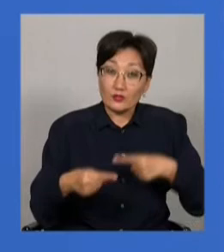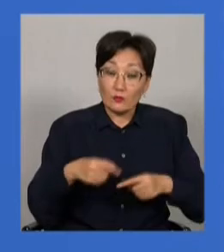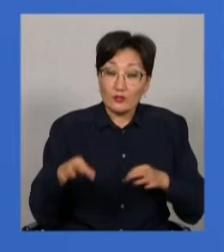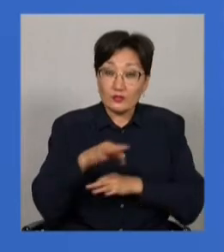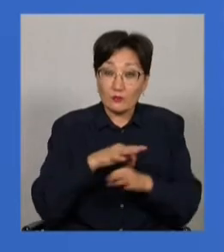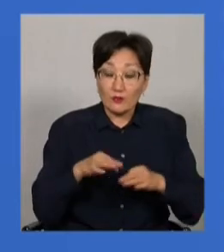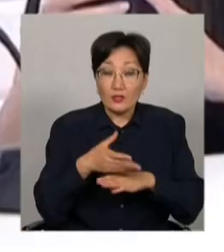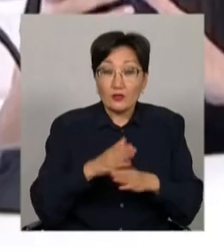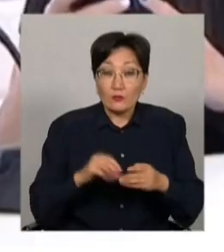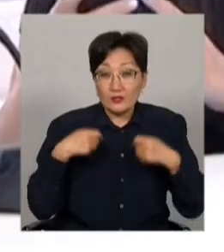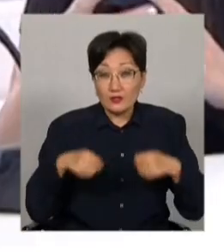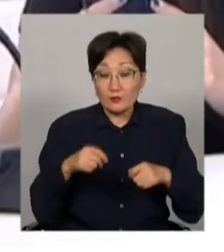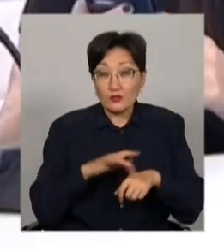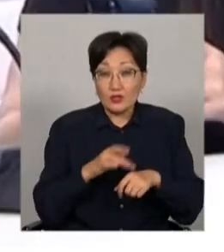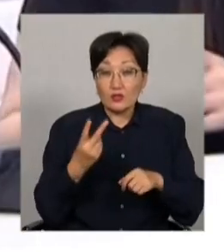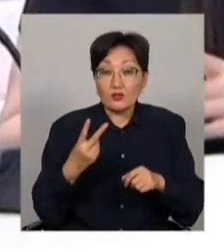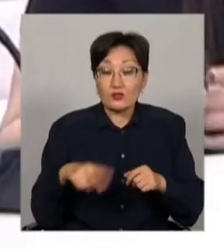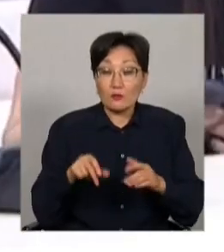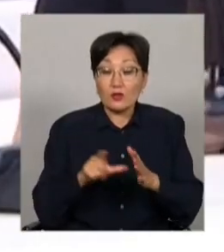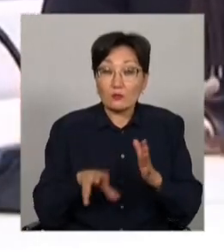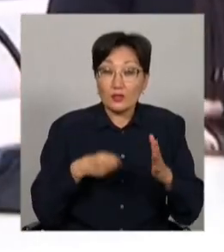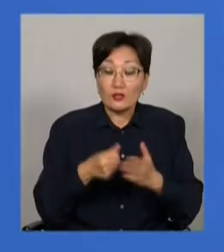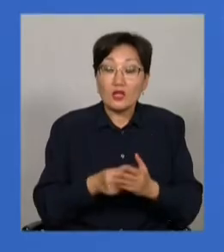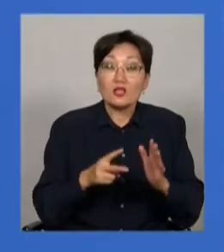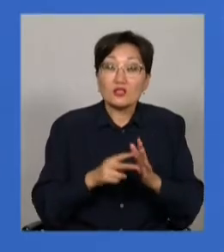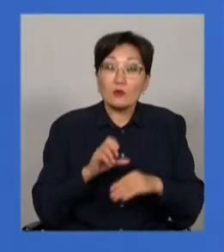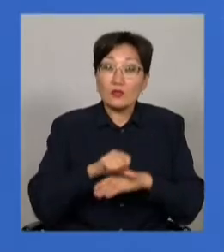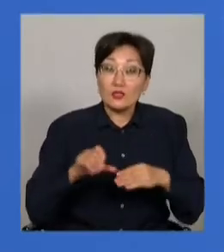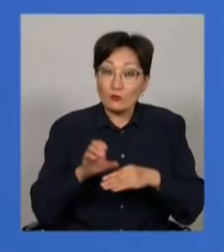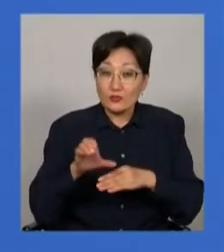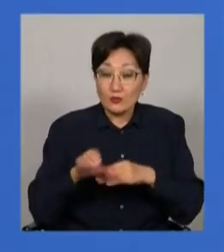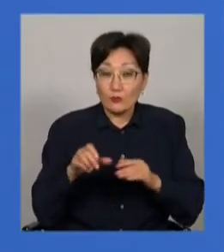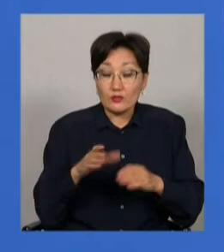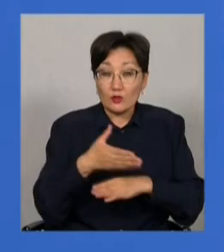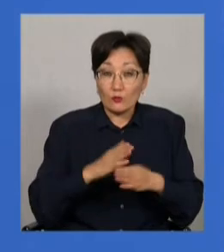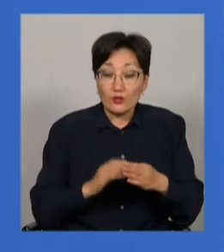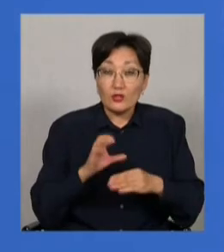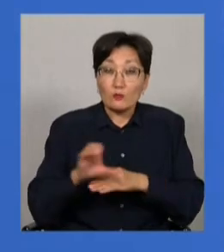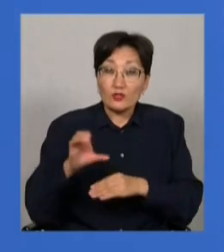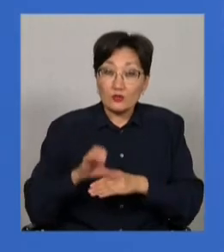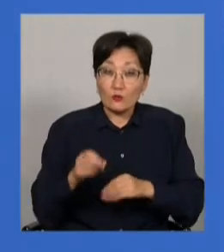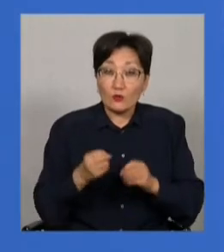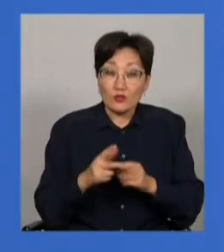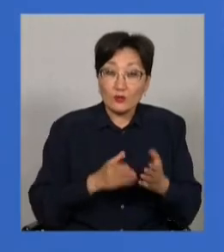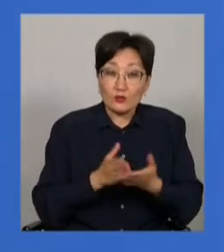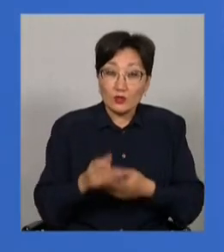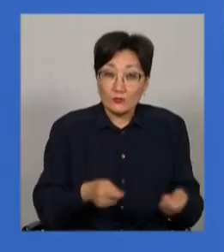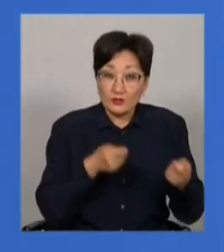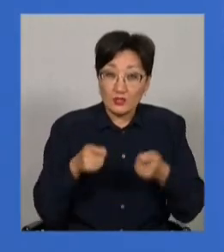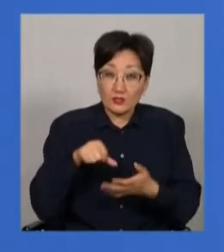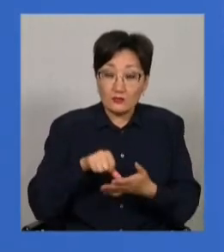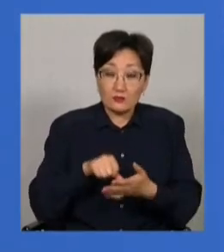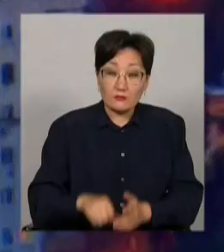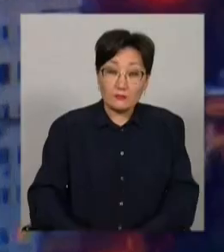астық нарығында қызмет ететін 20 салық төлеуші, оның ішінде 7 экспорттаушы және астық өнімдерін өндіретін 13 тікелей жеткізуші қатысады.